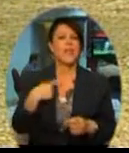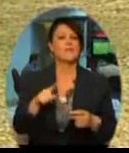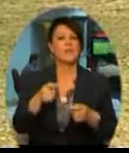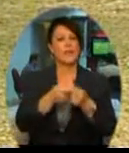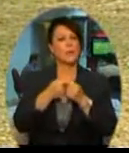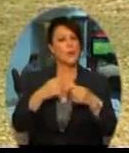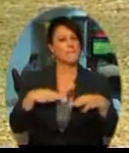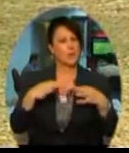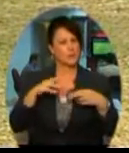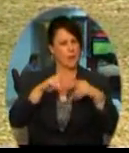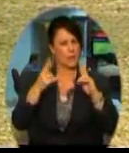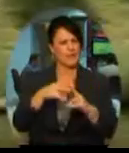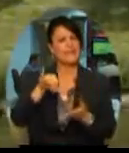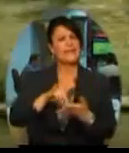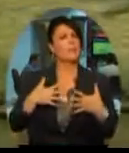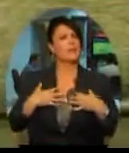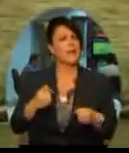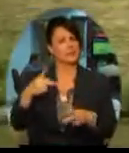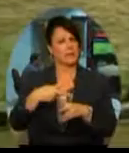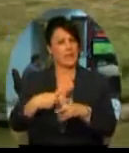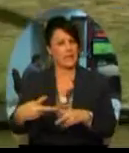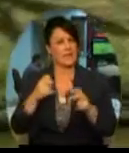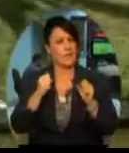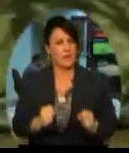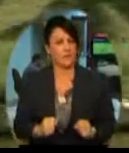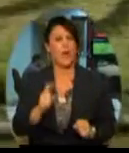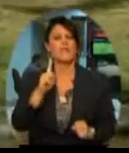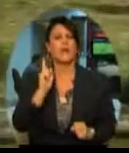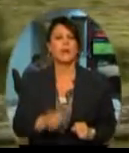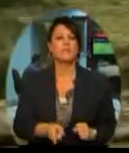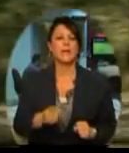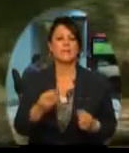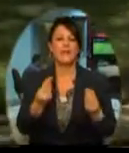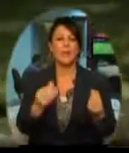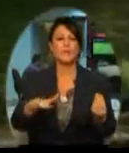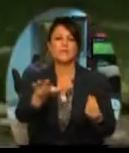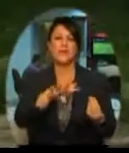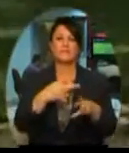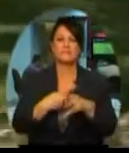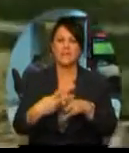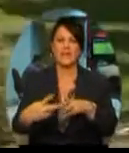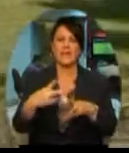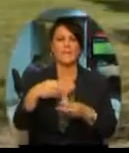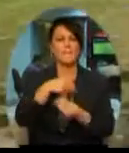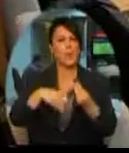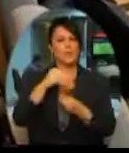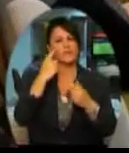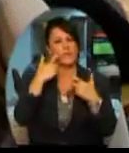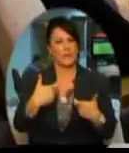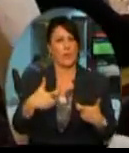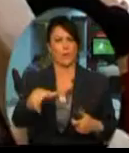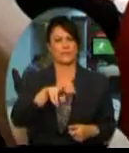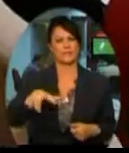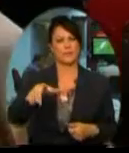בריאה היא לא רק נקייה ובטוחה, אלא גם צריכה לשאוף להיות אקולוגית ובעלת מעורבות ופיקוח ציבוריים.